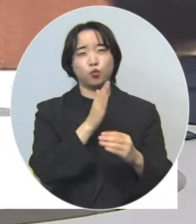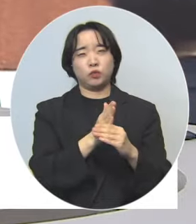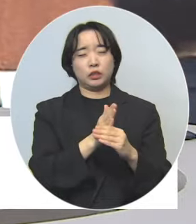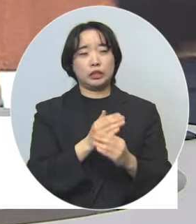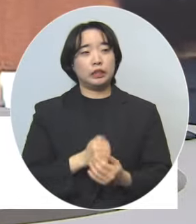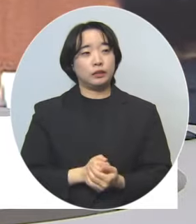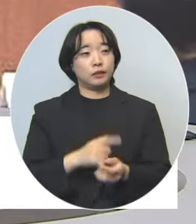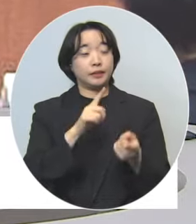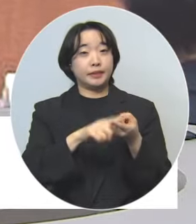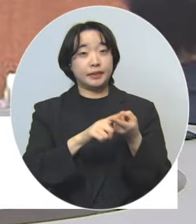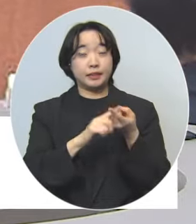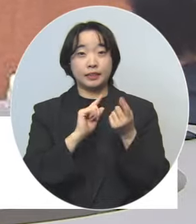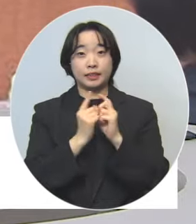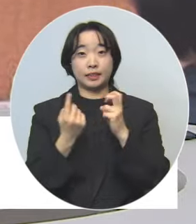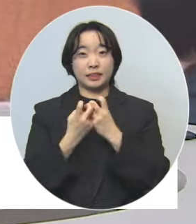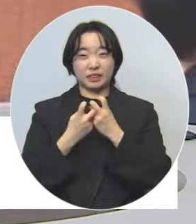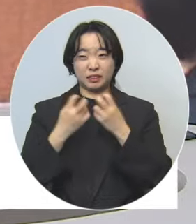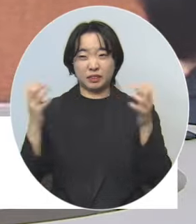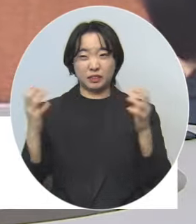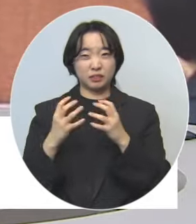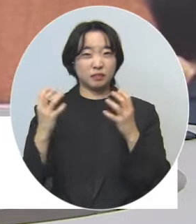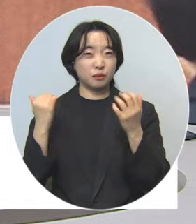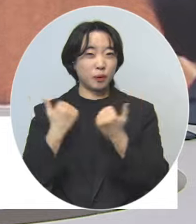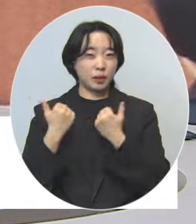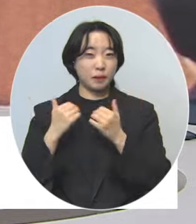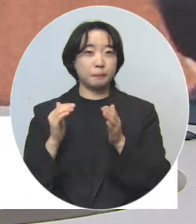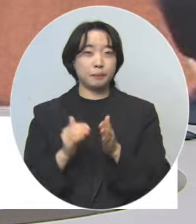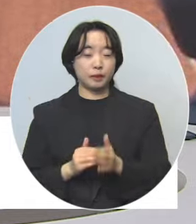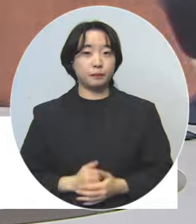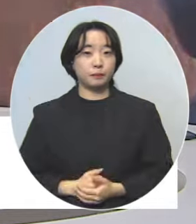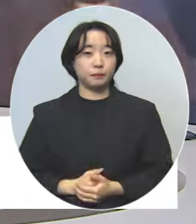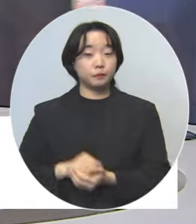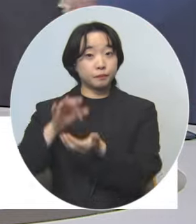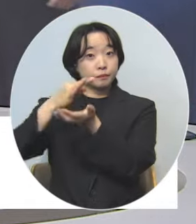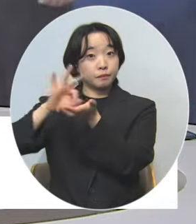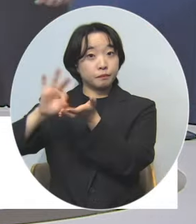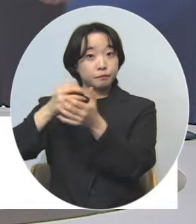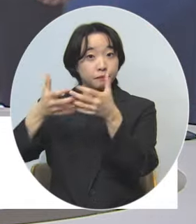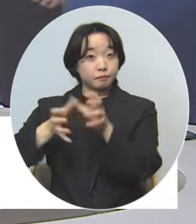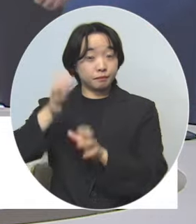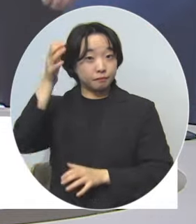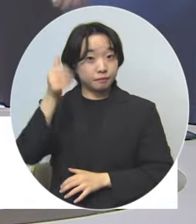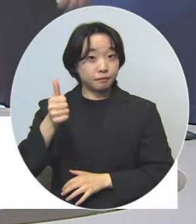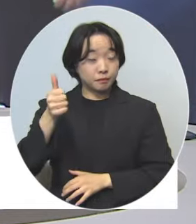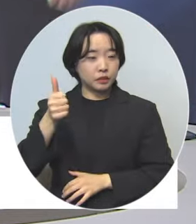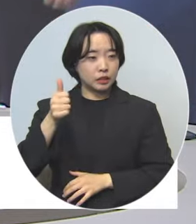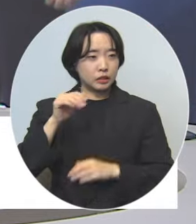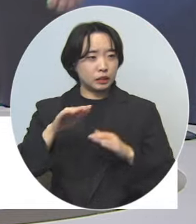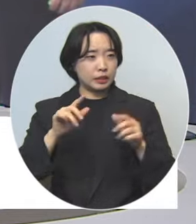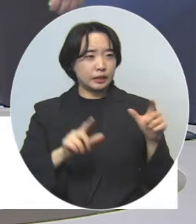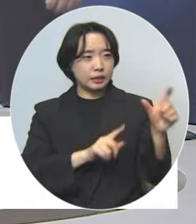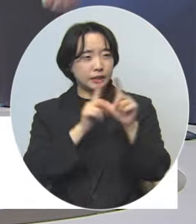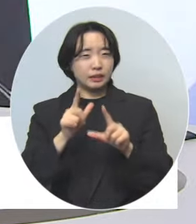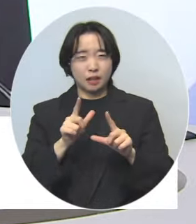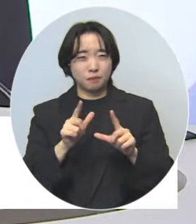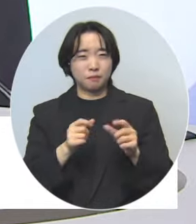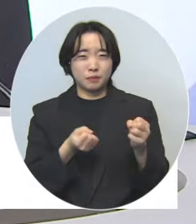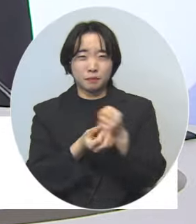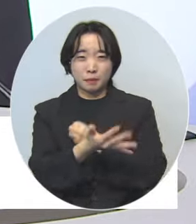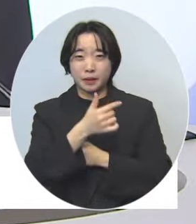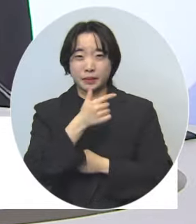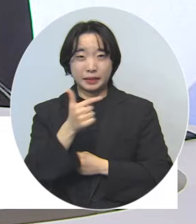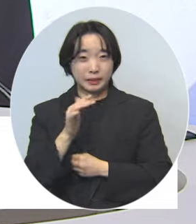경제관계 장관 회의가 열렸습니다 최상목 경제부총리는 국민의 일상이 영향을 받지 않도록 경제 현안